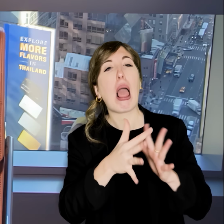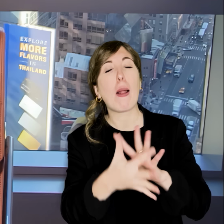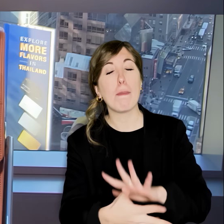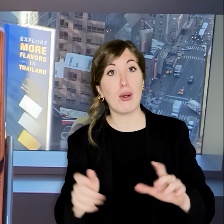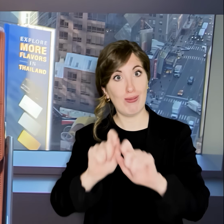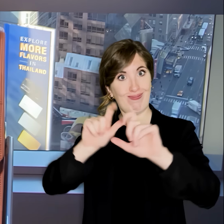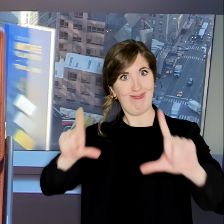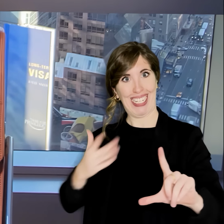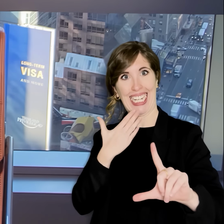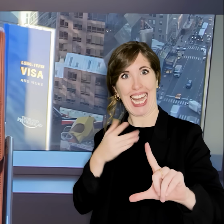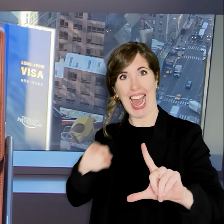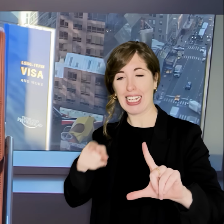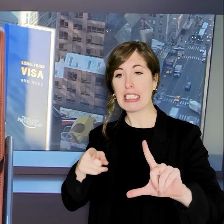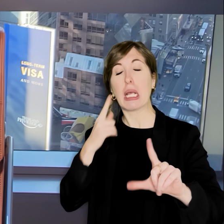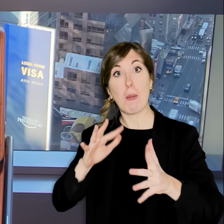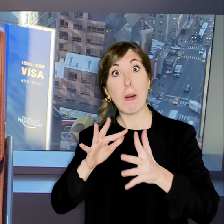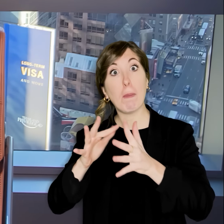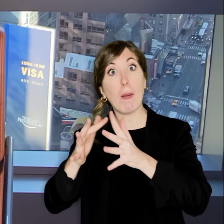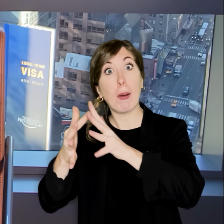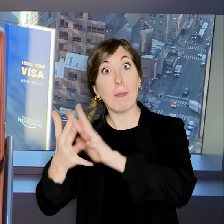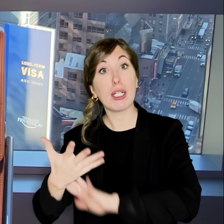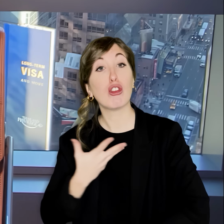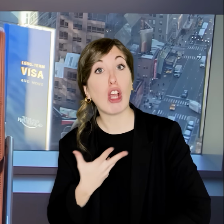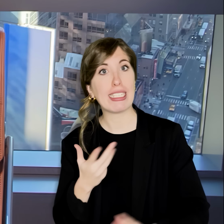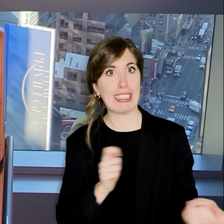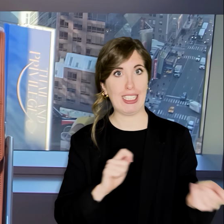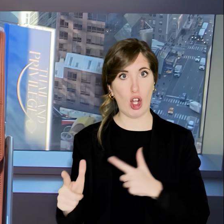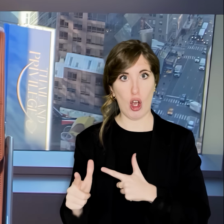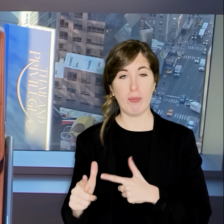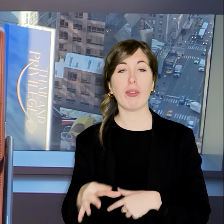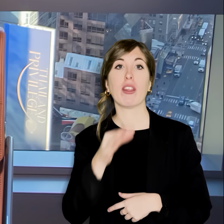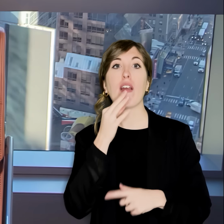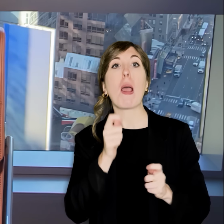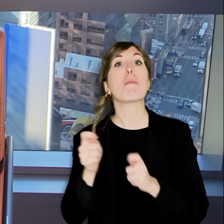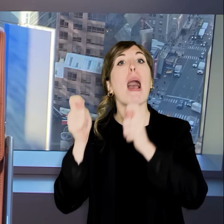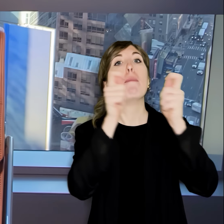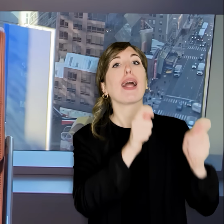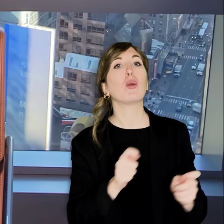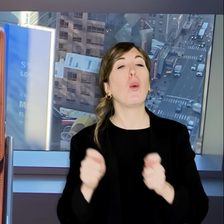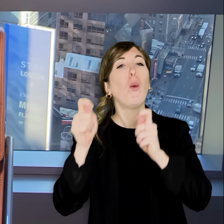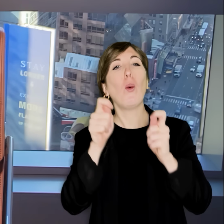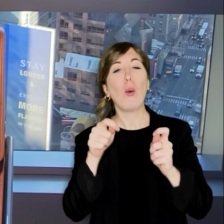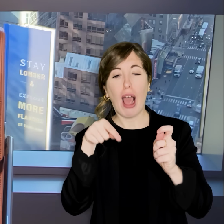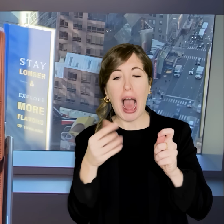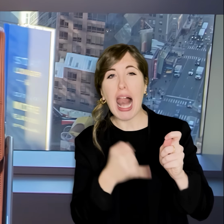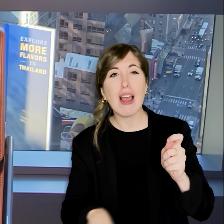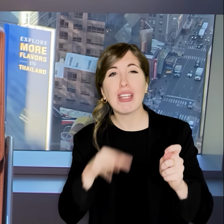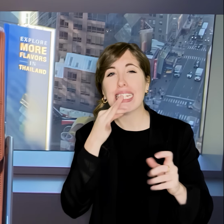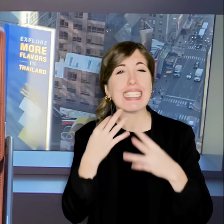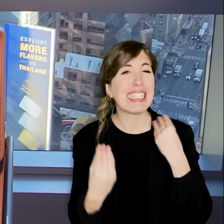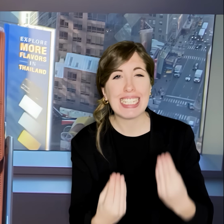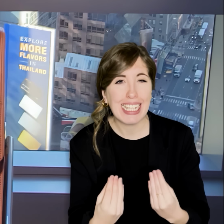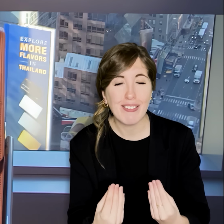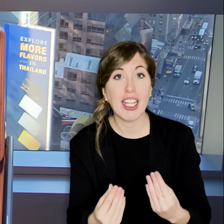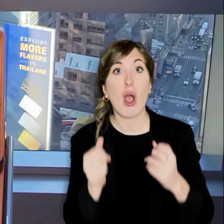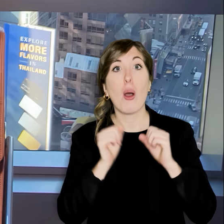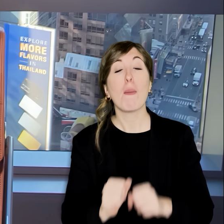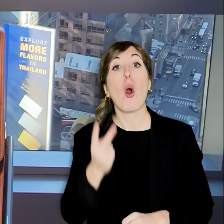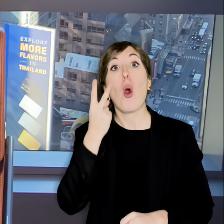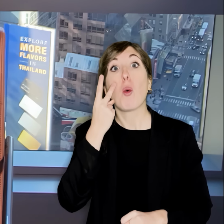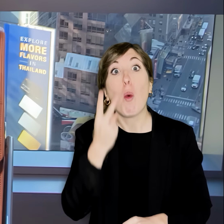e diciamo che mappatura alla fine significa guardare tutti e sottolineo tutti anche il